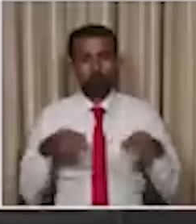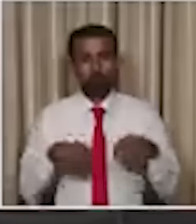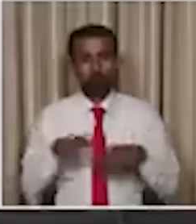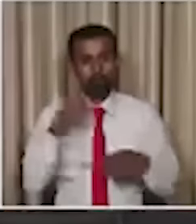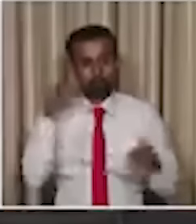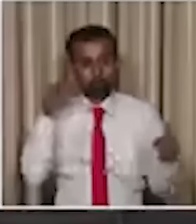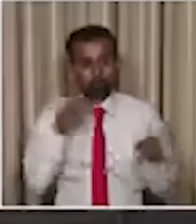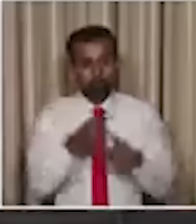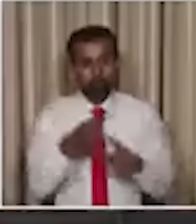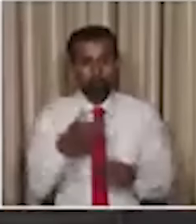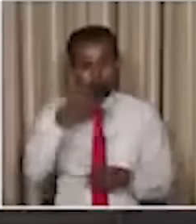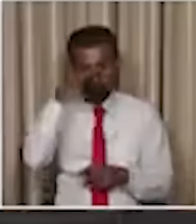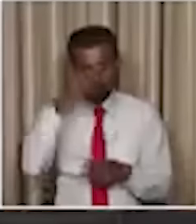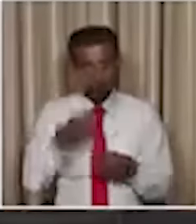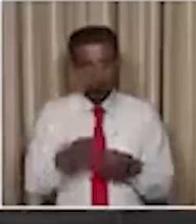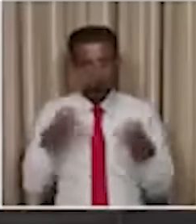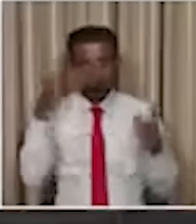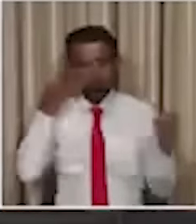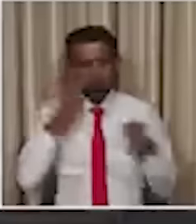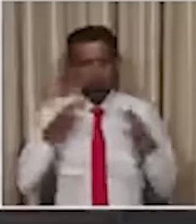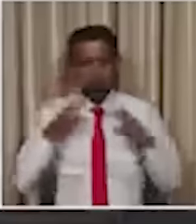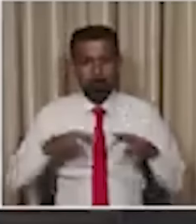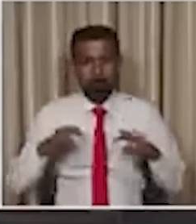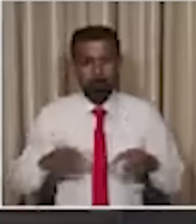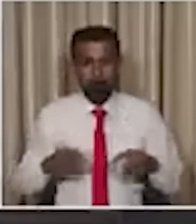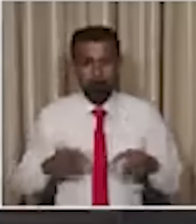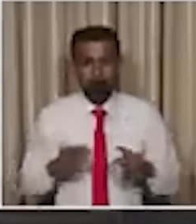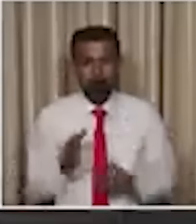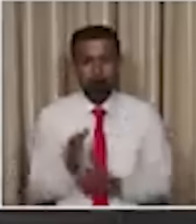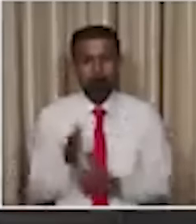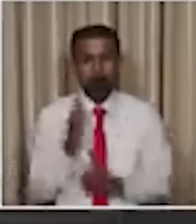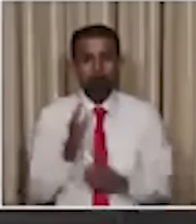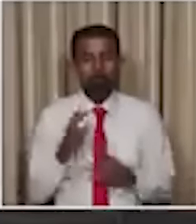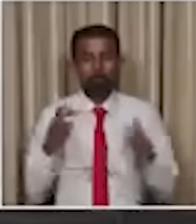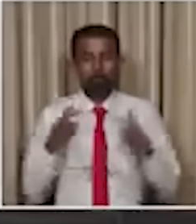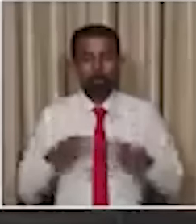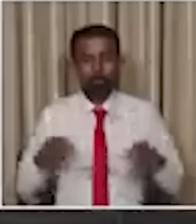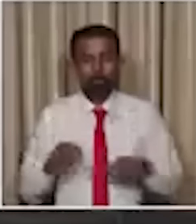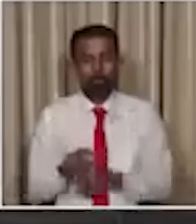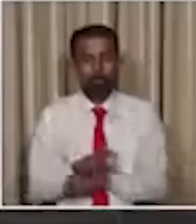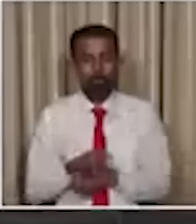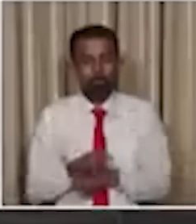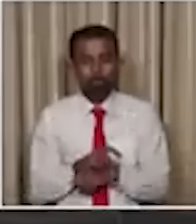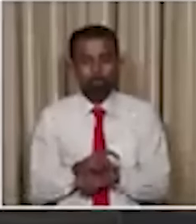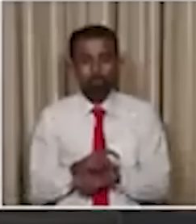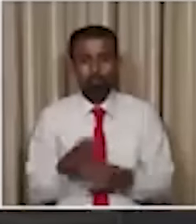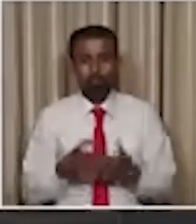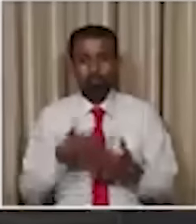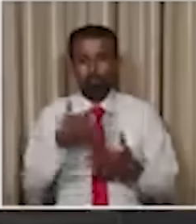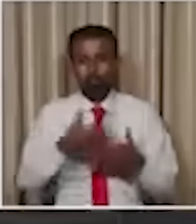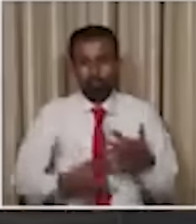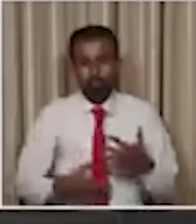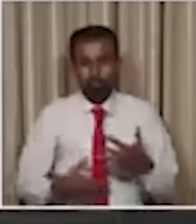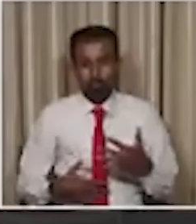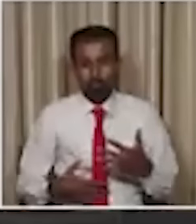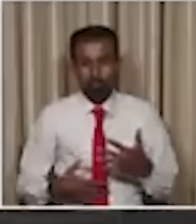සම්බන්ධයෙන් පාස්කු ප්‍රහාරයට අදාළ විමර්ශනයක් සිදු කර ජනාධිපති විමර්ශන කොමිෂන් සභාව වෙත